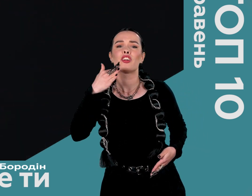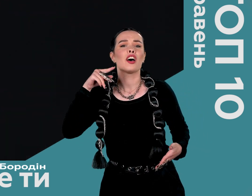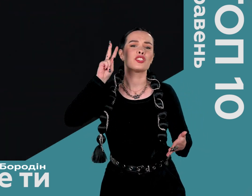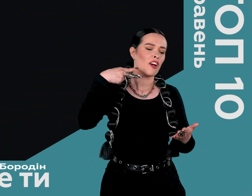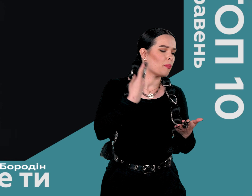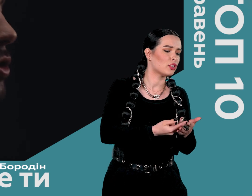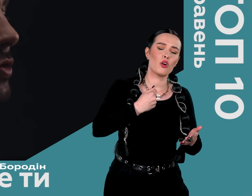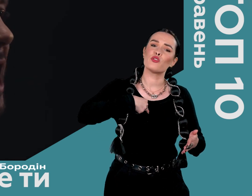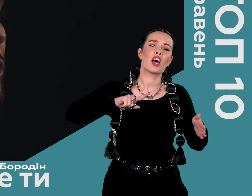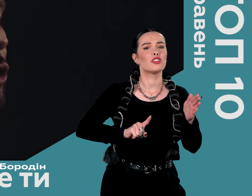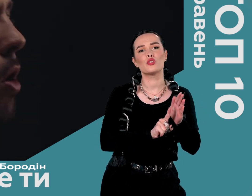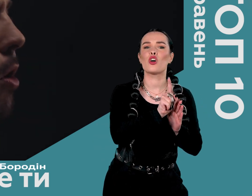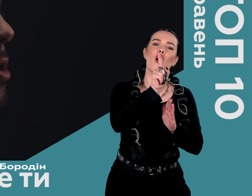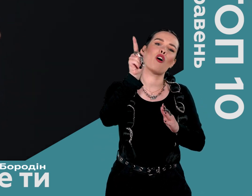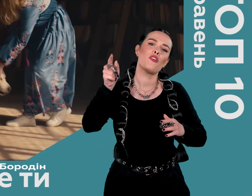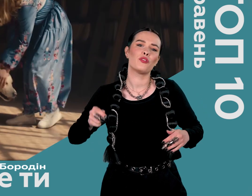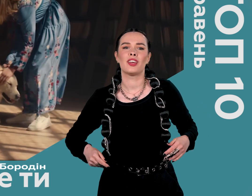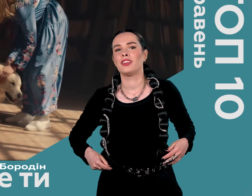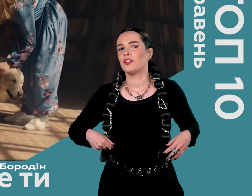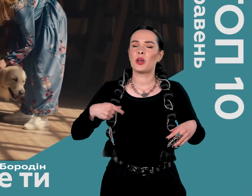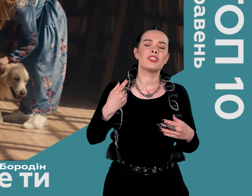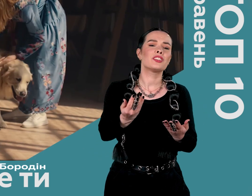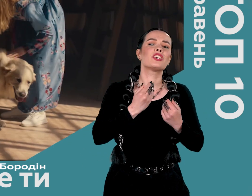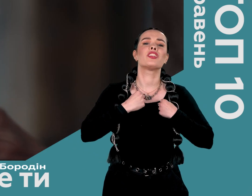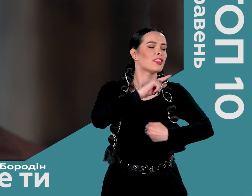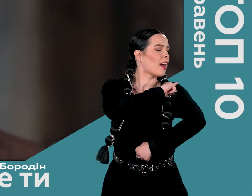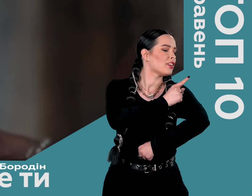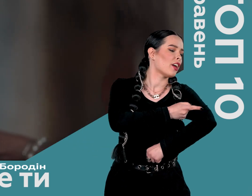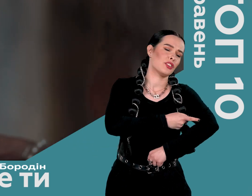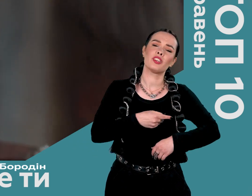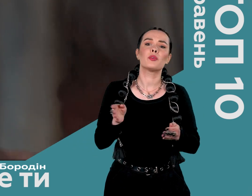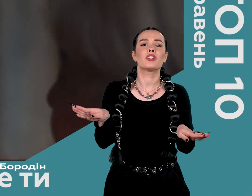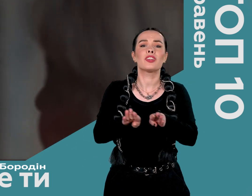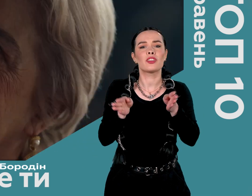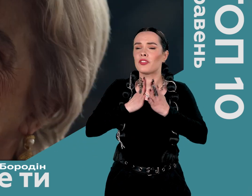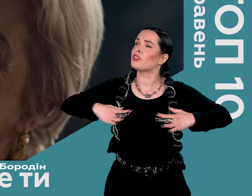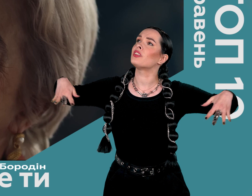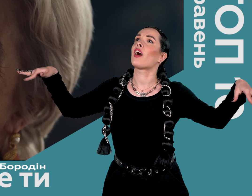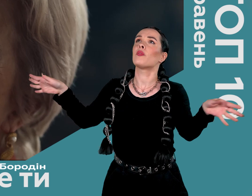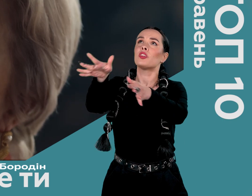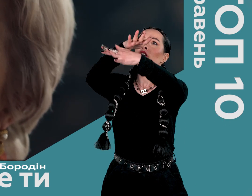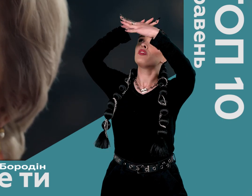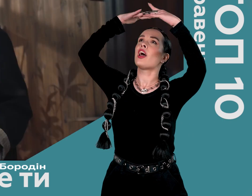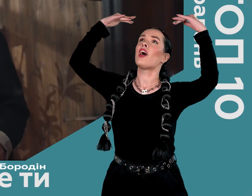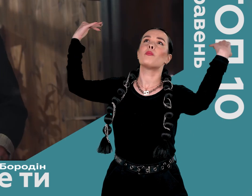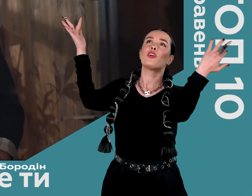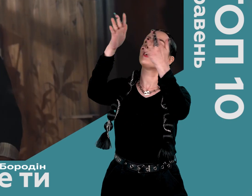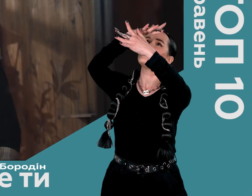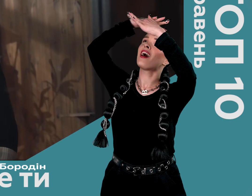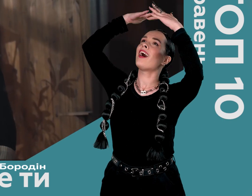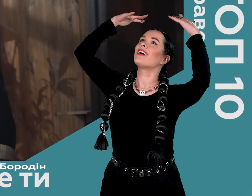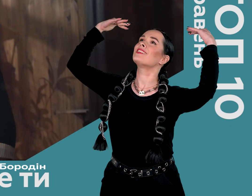Нехай не раз я впаду, стану сну. Ти мені сили даєш, ніби крила птахам, і вони в